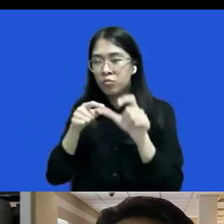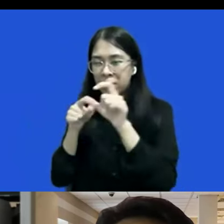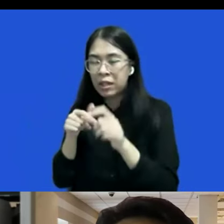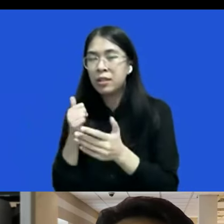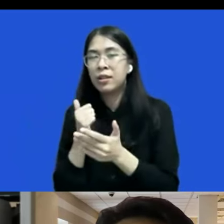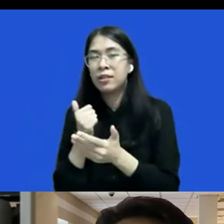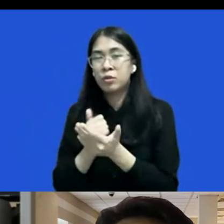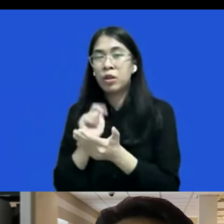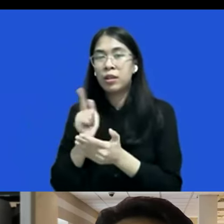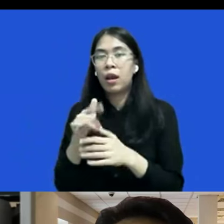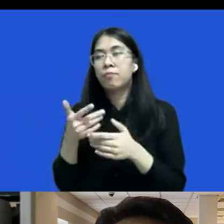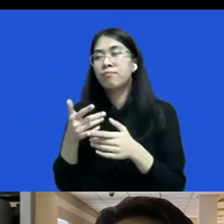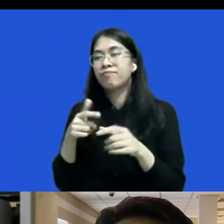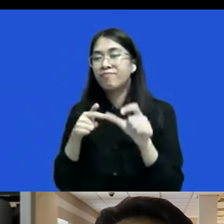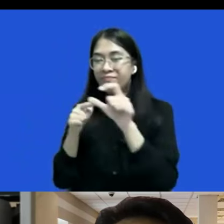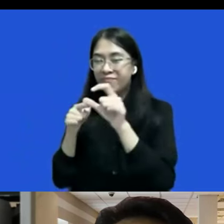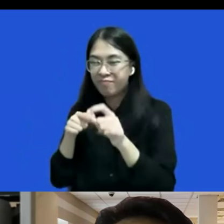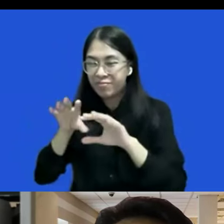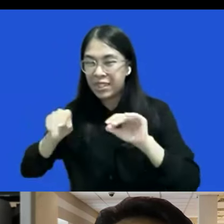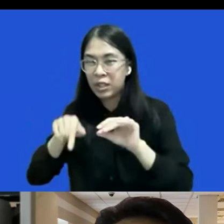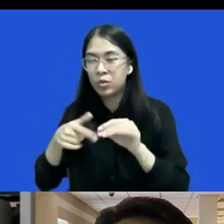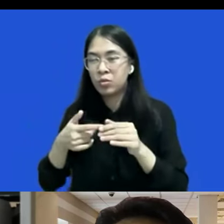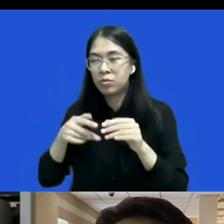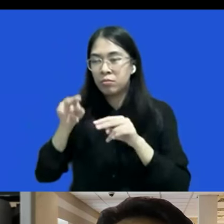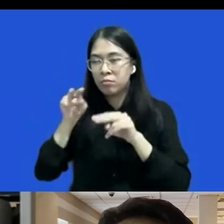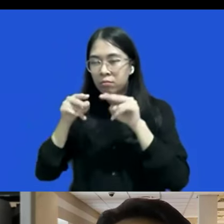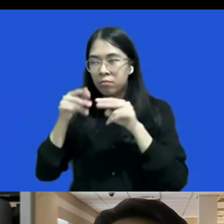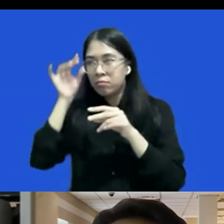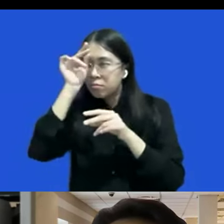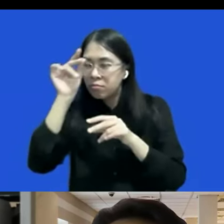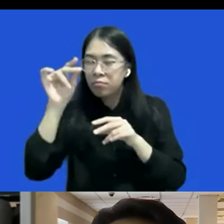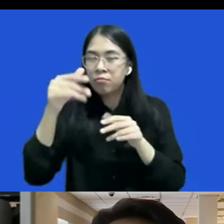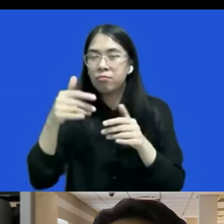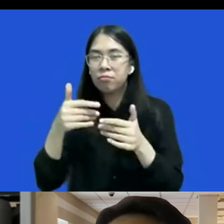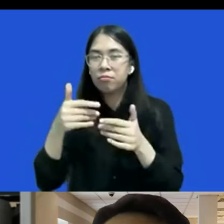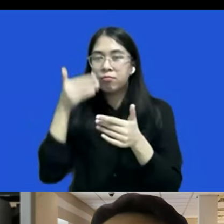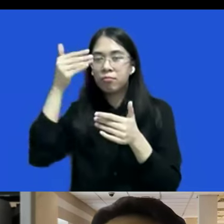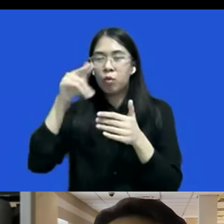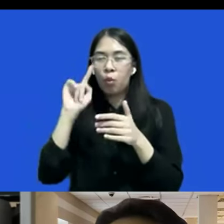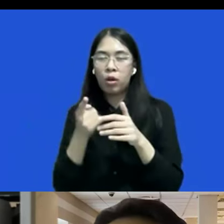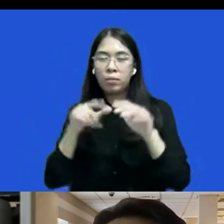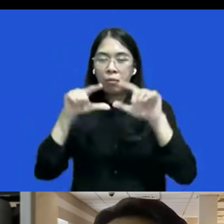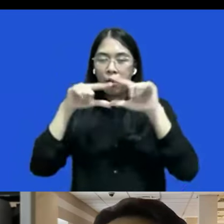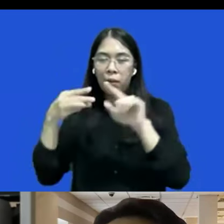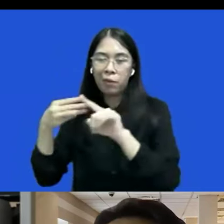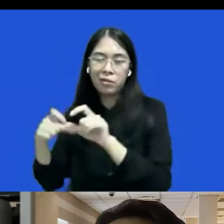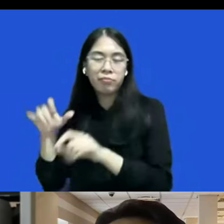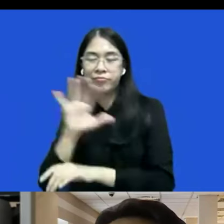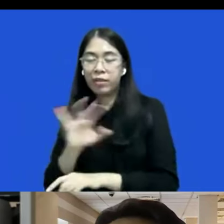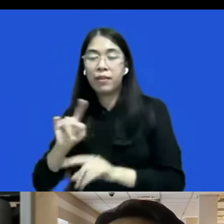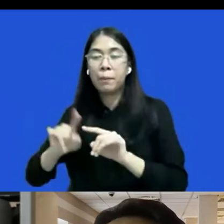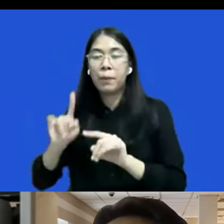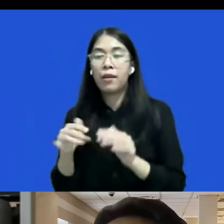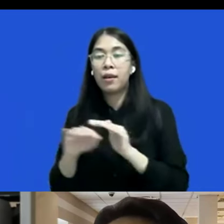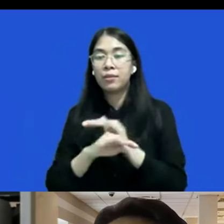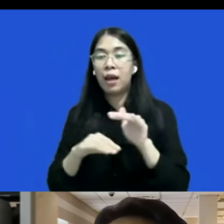kan kerjaan penyidikan ini nggak bisa kita prediksi harus, maksudnya harus A, B, C, D, enggak. Tapi ada standar minimumnya